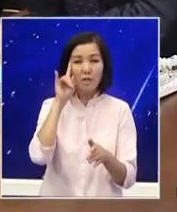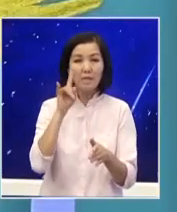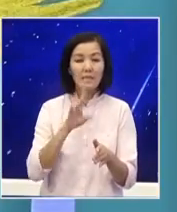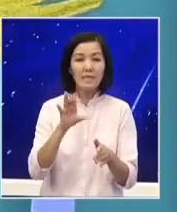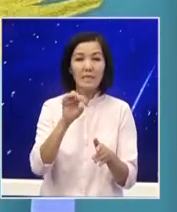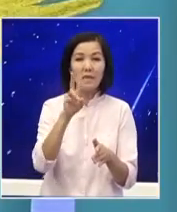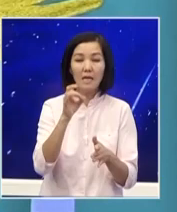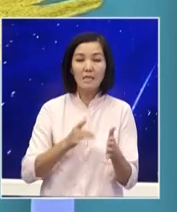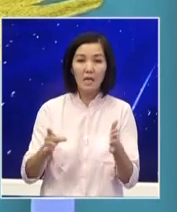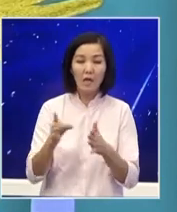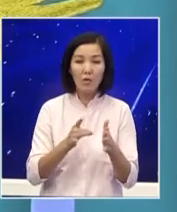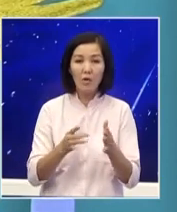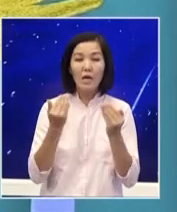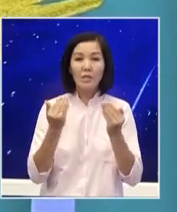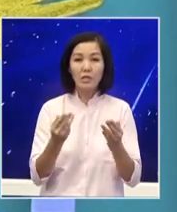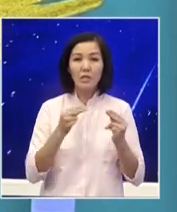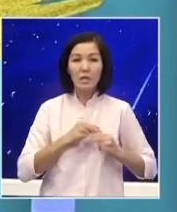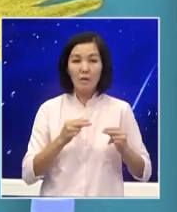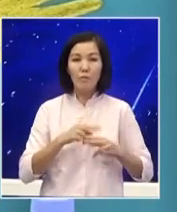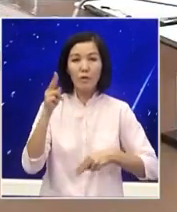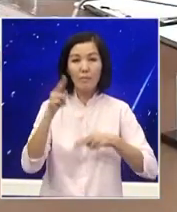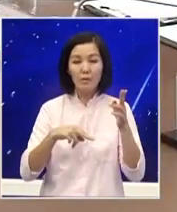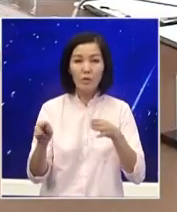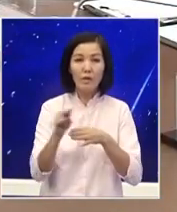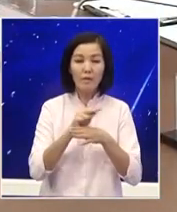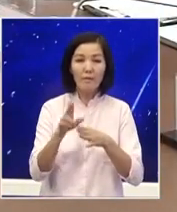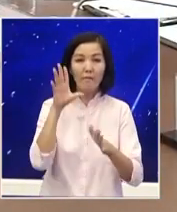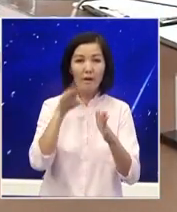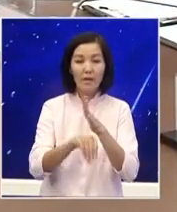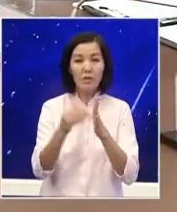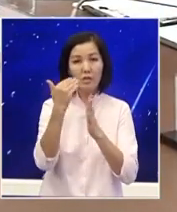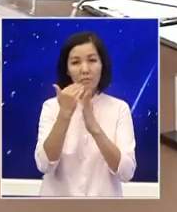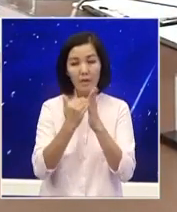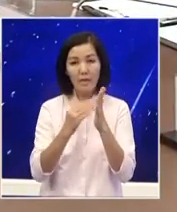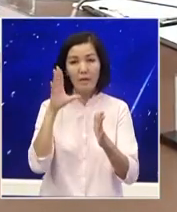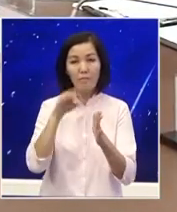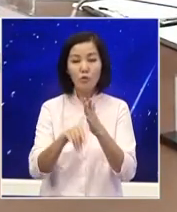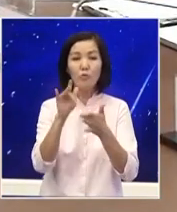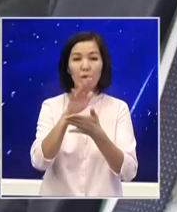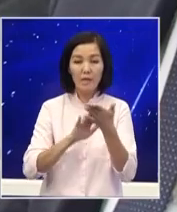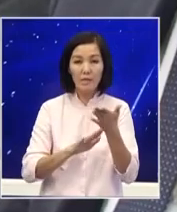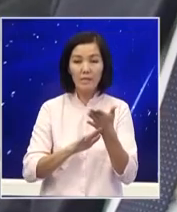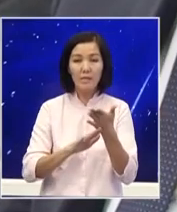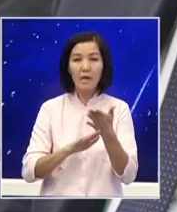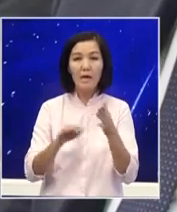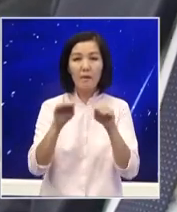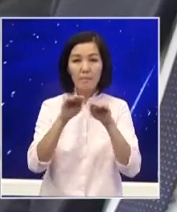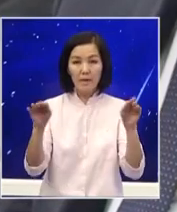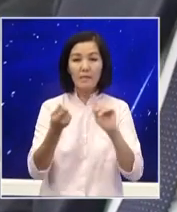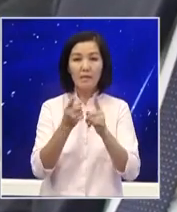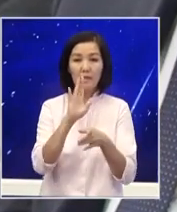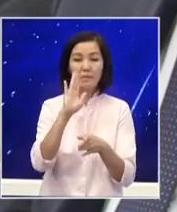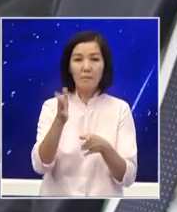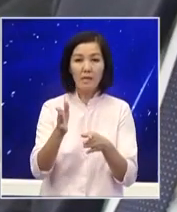our канском районах но поскольку работы по строительству и реконструкции вошедших программу объектов еще продолжаются показатели изменятся